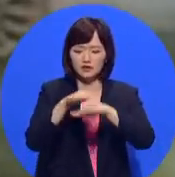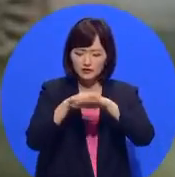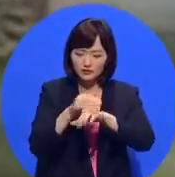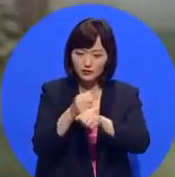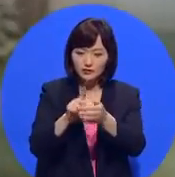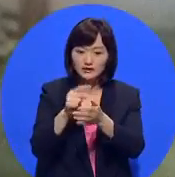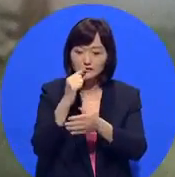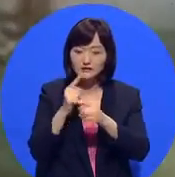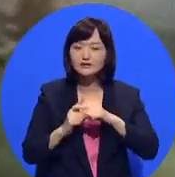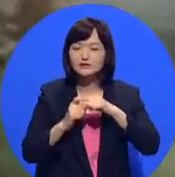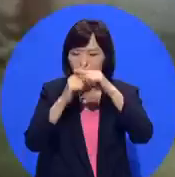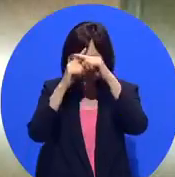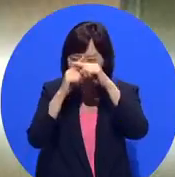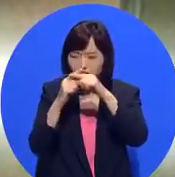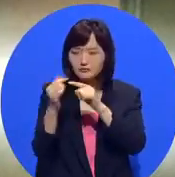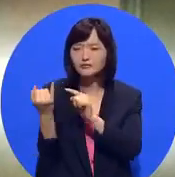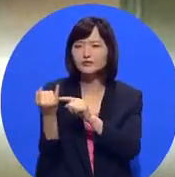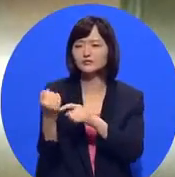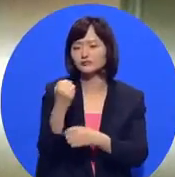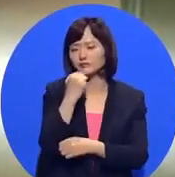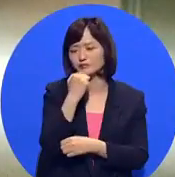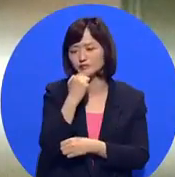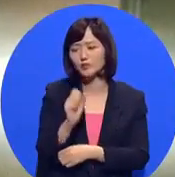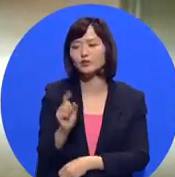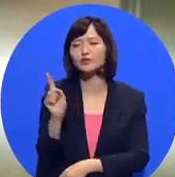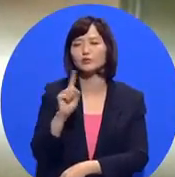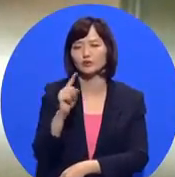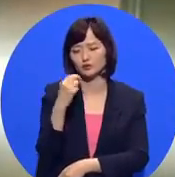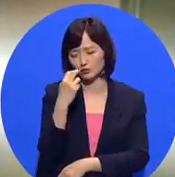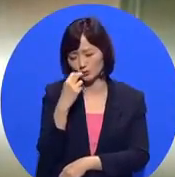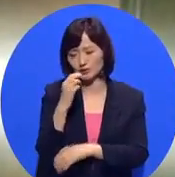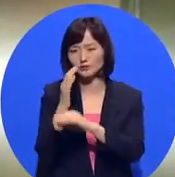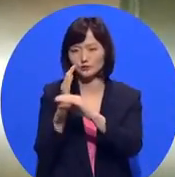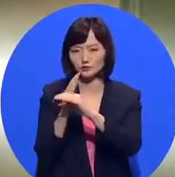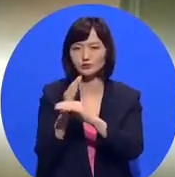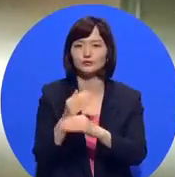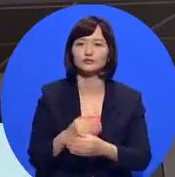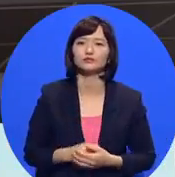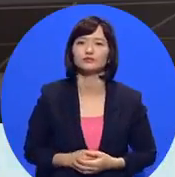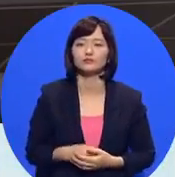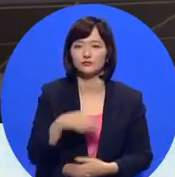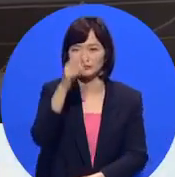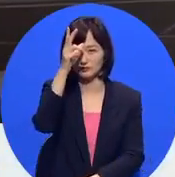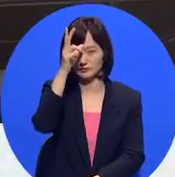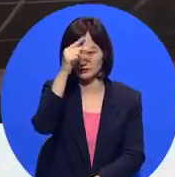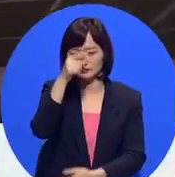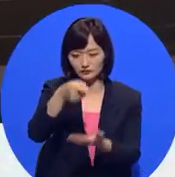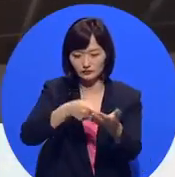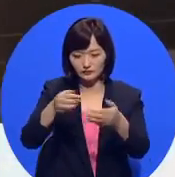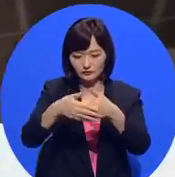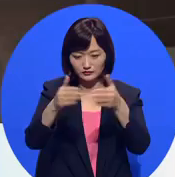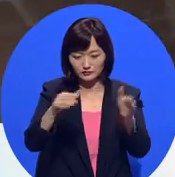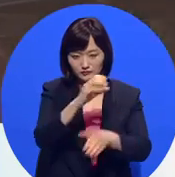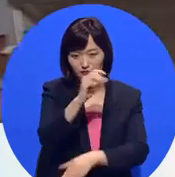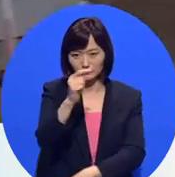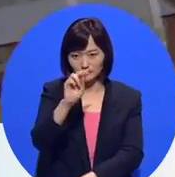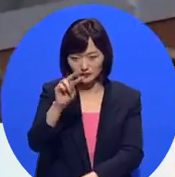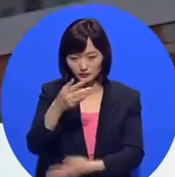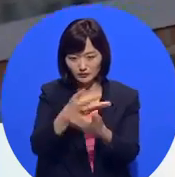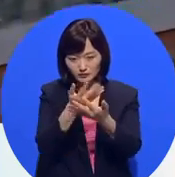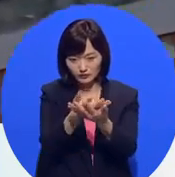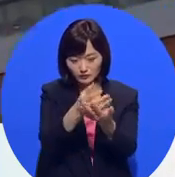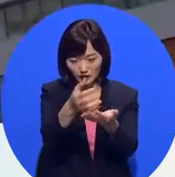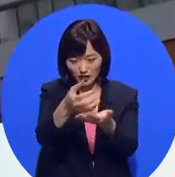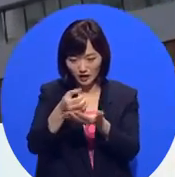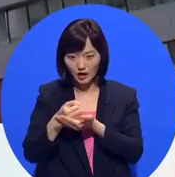간호사들이 우승 것에 대해선 더위를 확인하고 있다고 했습니다 경찰은 수술 신 cctv 와 일지 를 확보하고